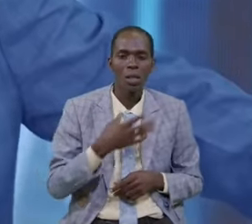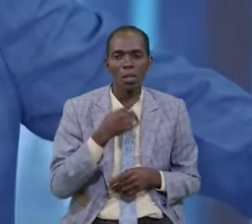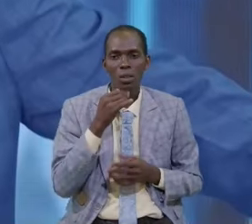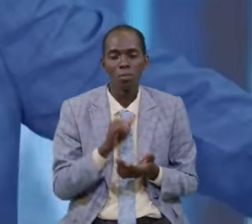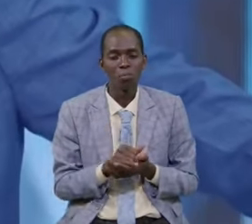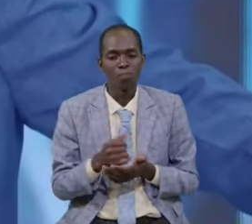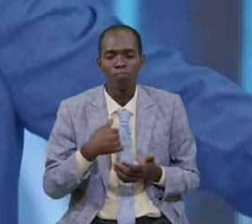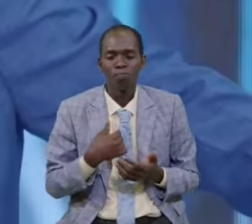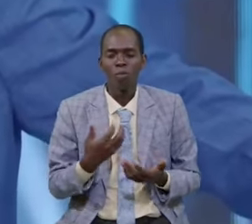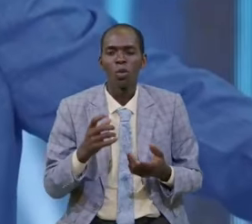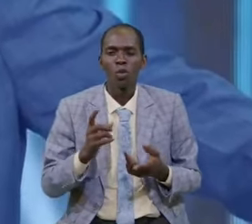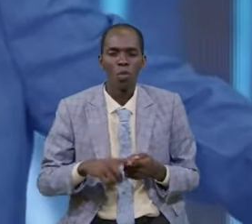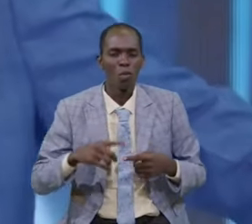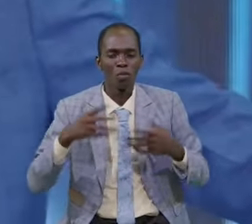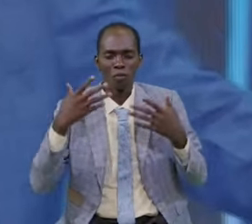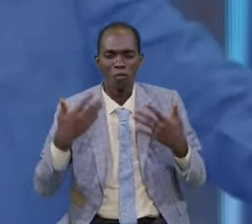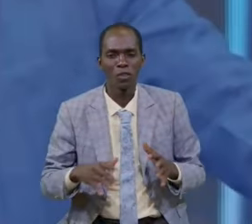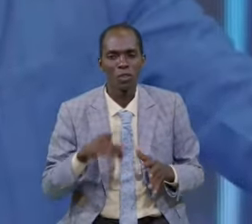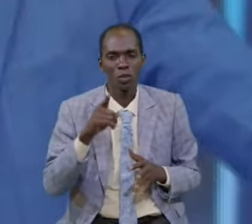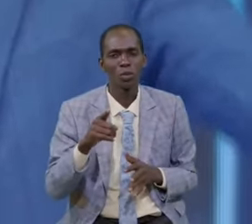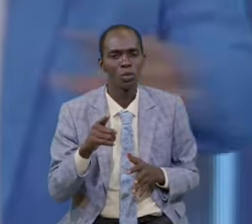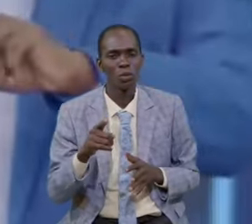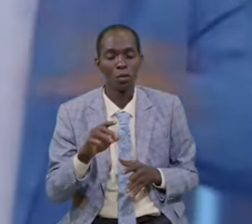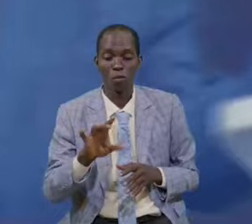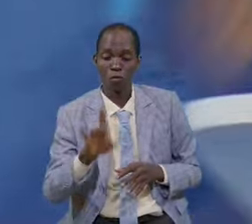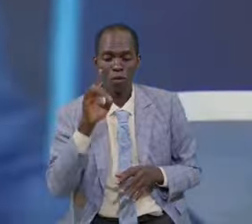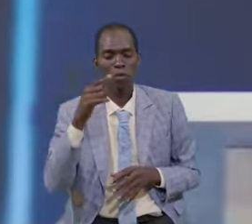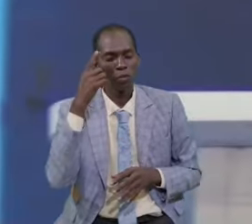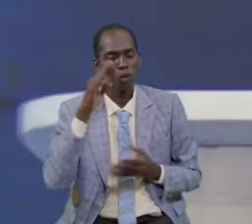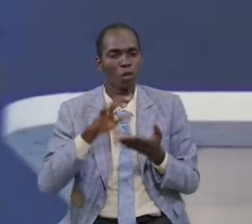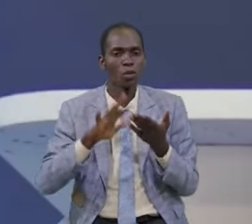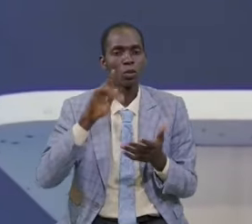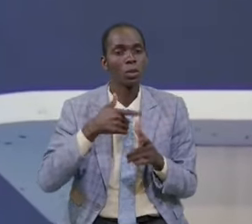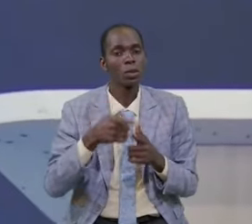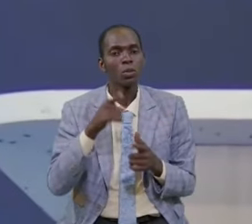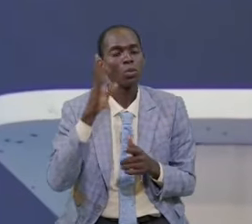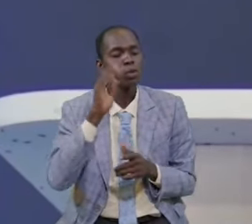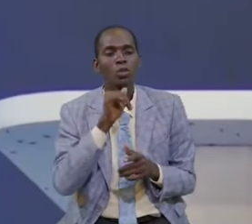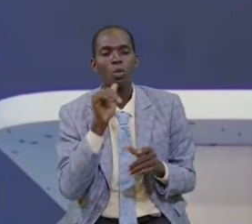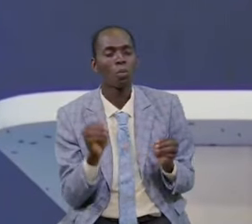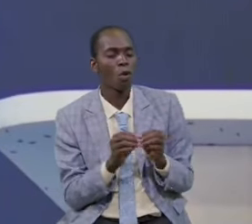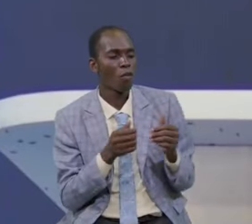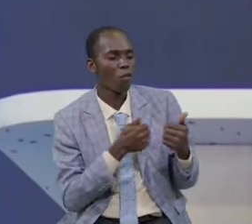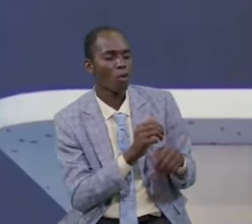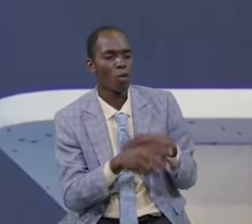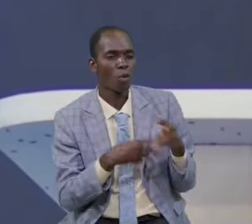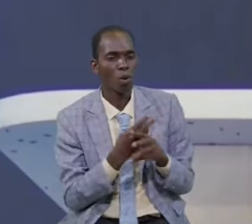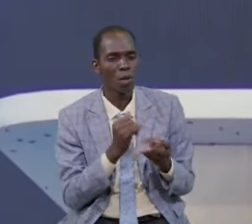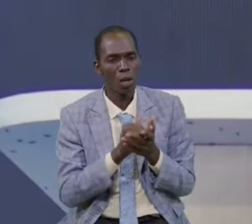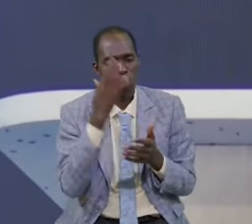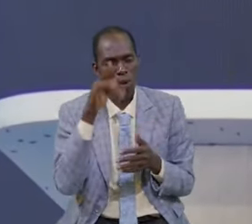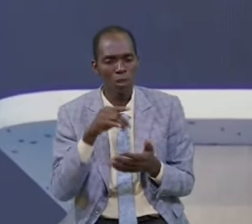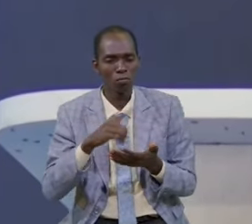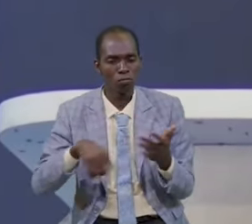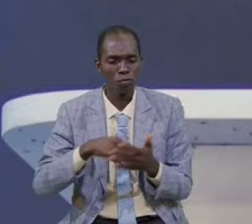maintenant vous préparer pour la gloire. Vous n'allez pas suivre la direction du monde. Ne vous conformez pas au siècle présent, mais soyez